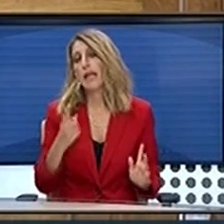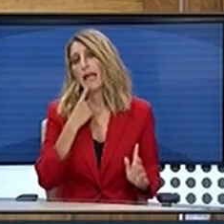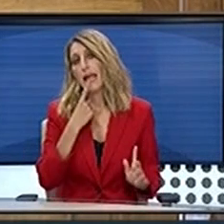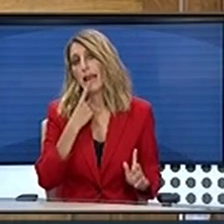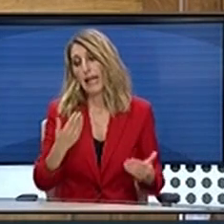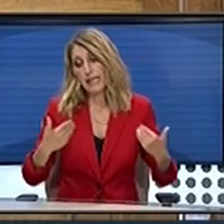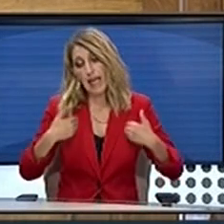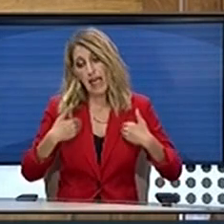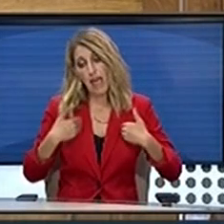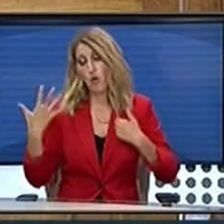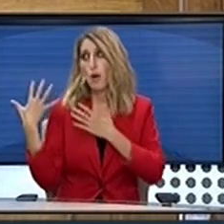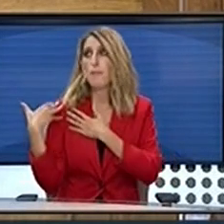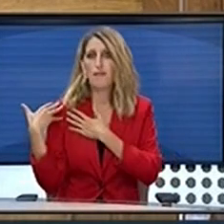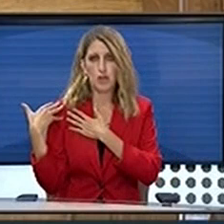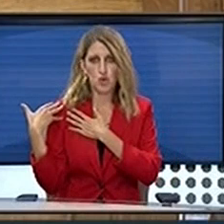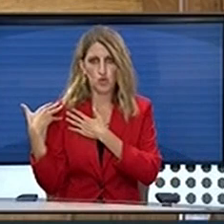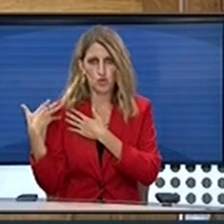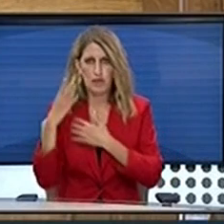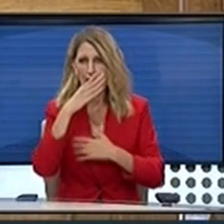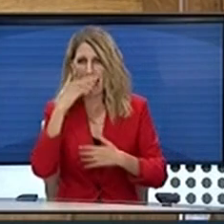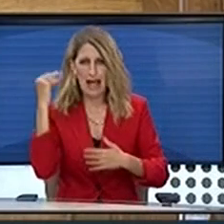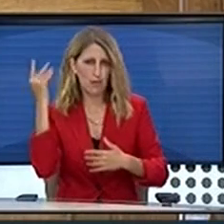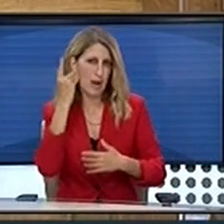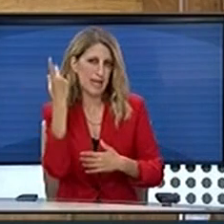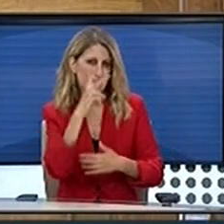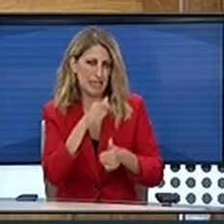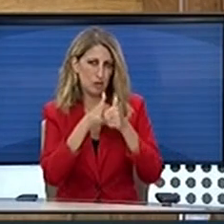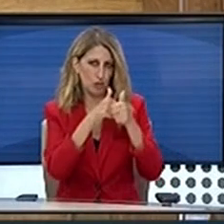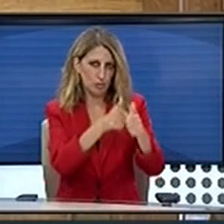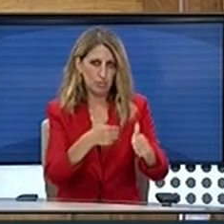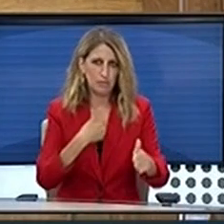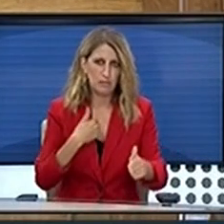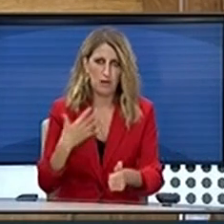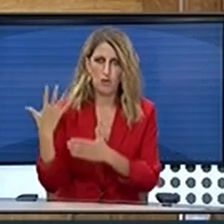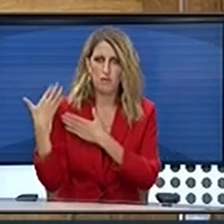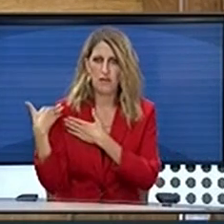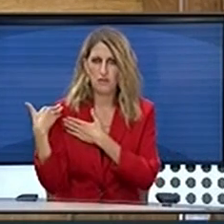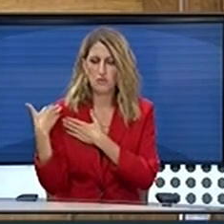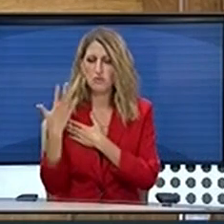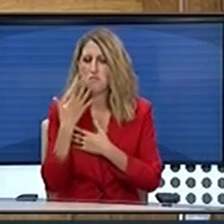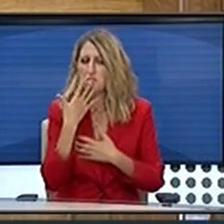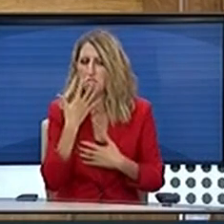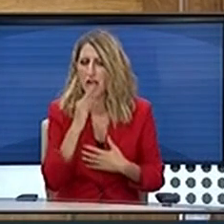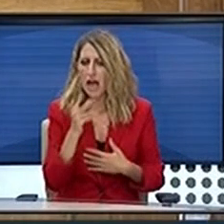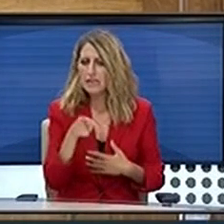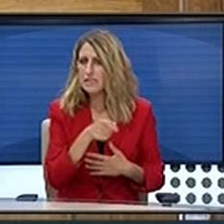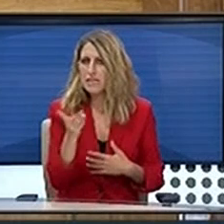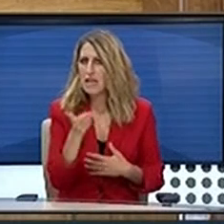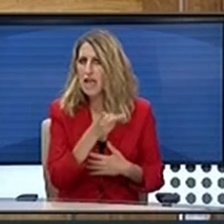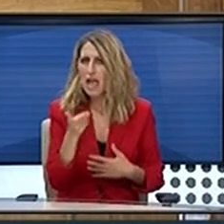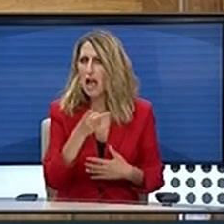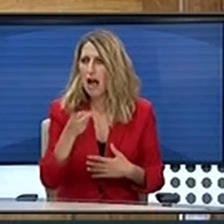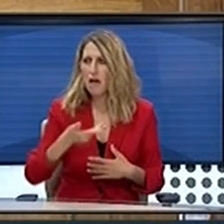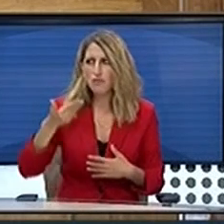προσωπικά, θυμίζει κάποιες αρνητικές στιγμές από το ιστορικό παρελθόν. Αυτό το οποίο λέτε